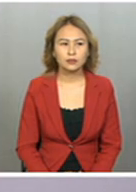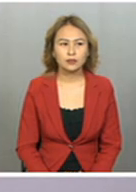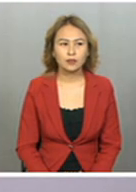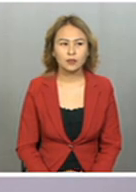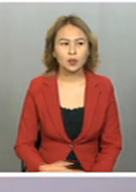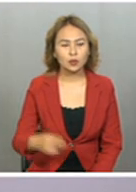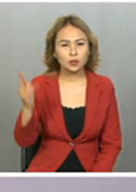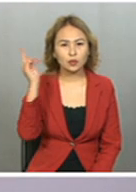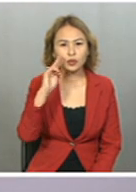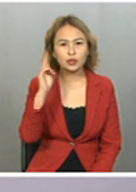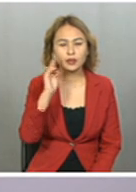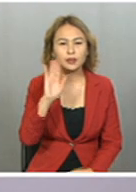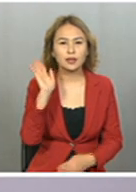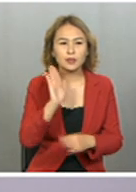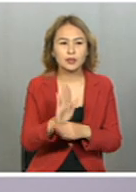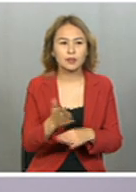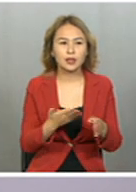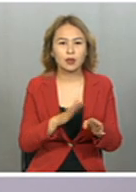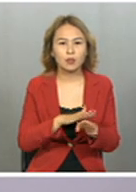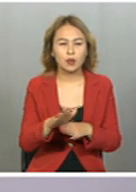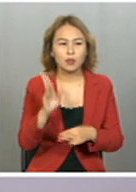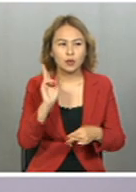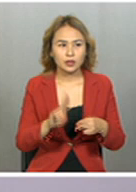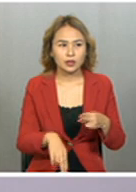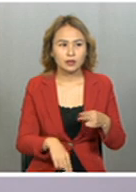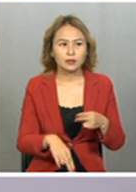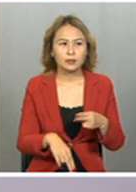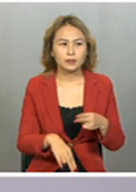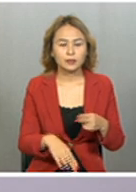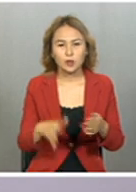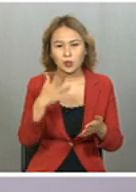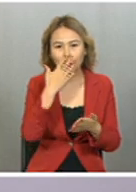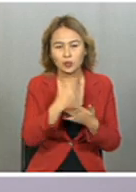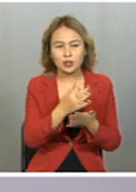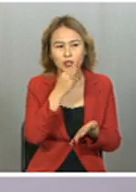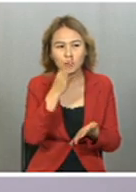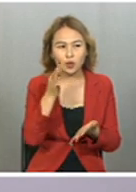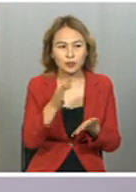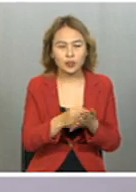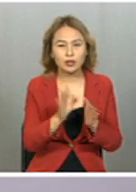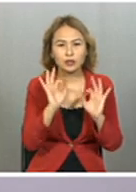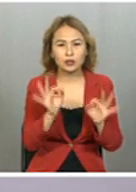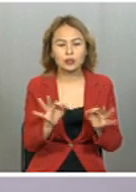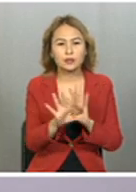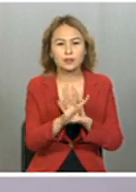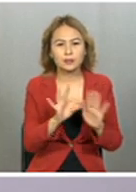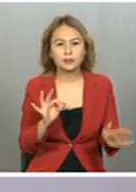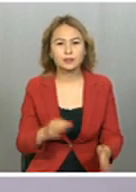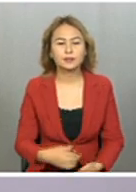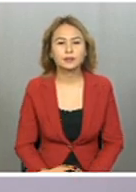Оқушылар, тапсырманы орындап болсаңыздар, өз жауаптарыңызды дұрыс нұсқасымен